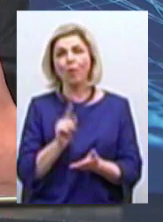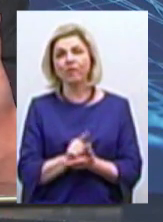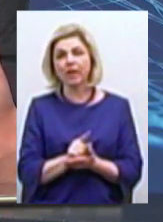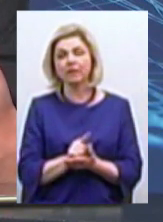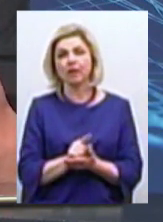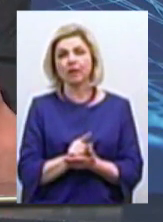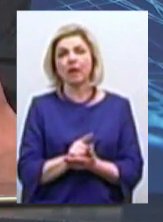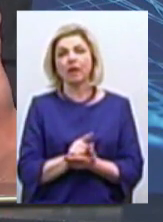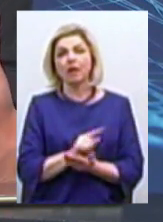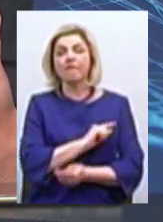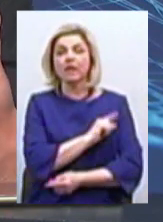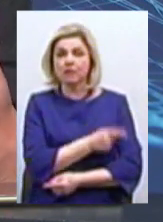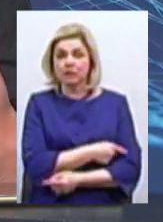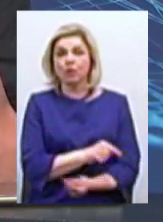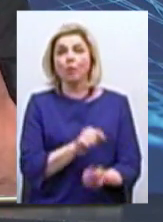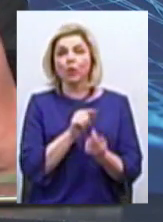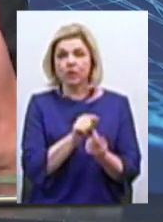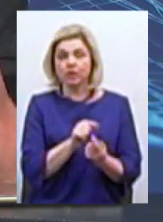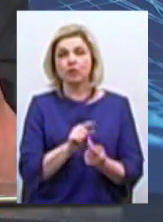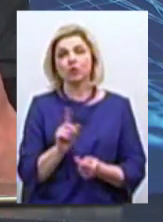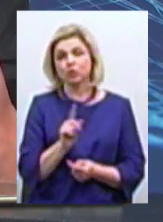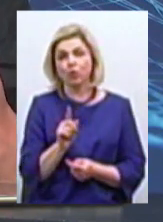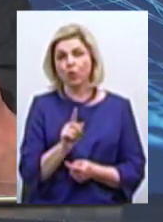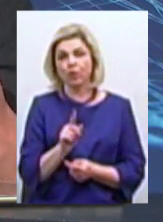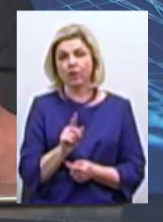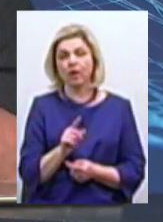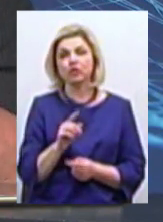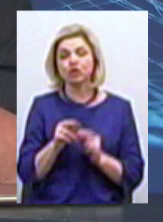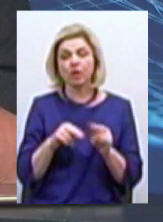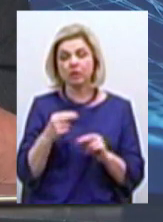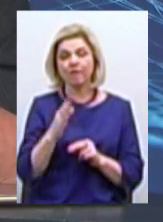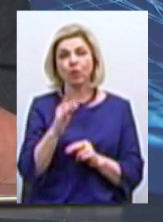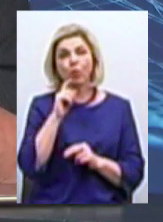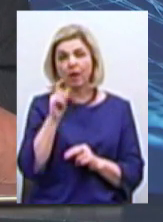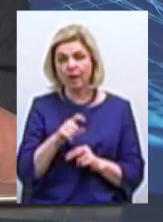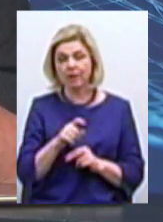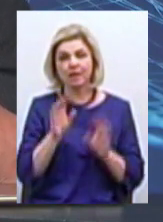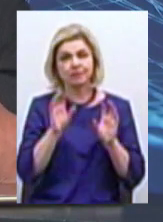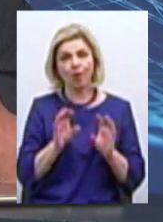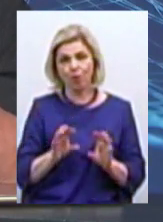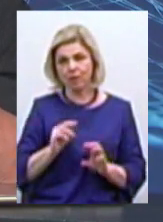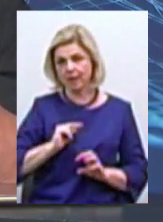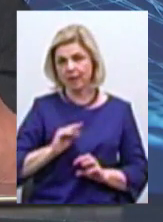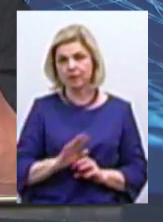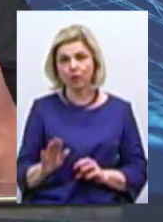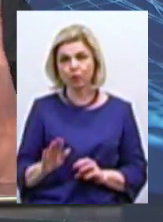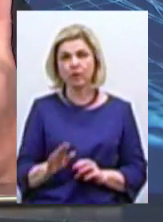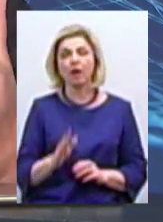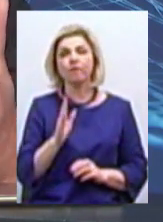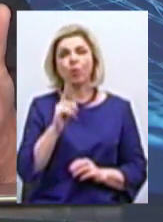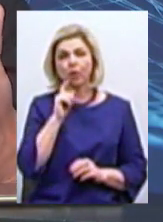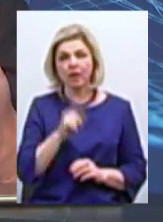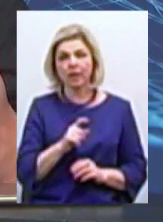вже фізично протистояти по одній простій причині, через те, що в Україні закони не діють. В Україні діє